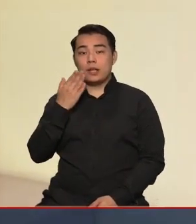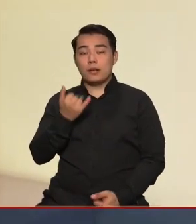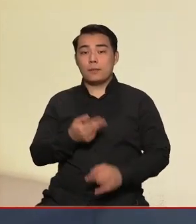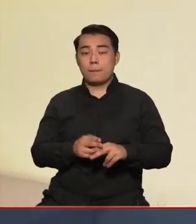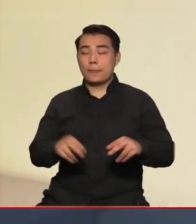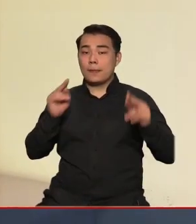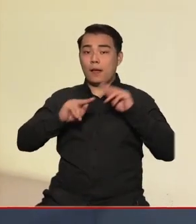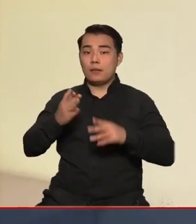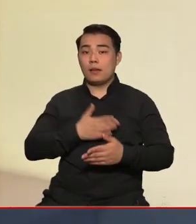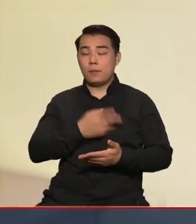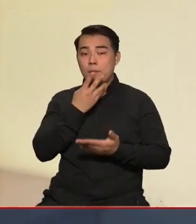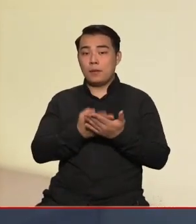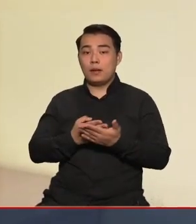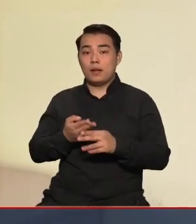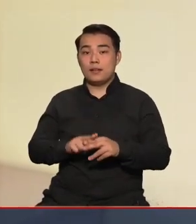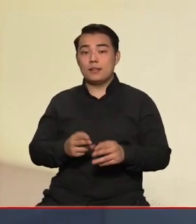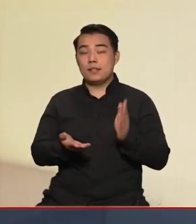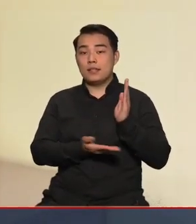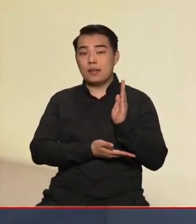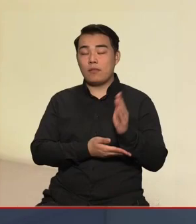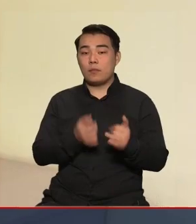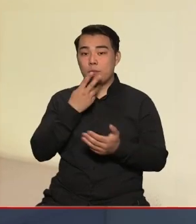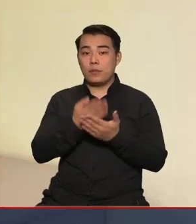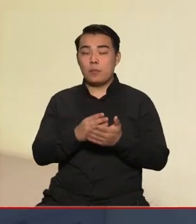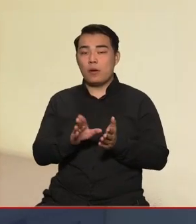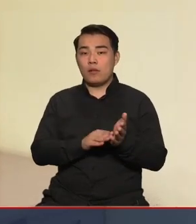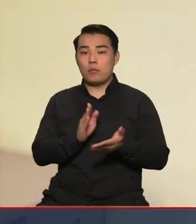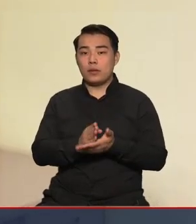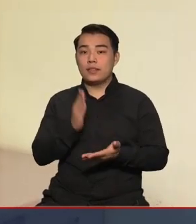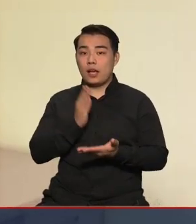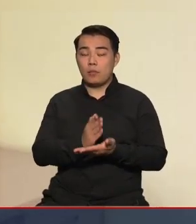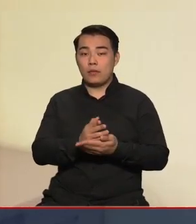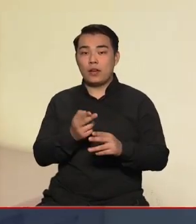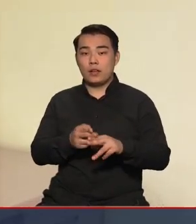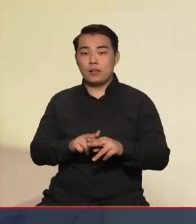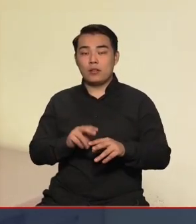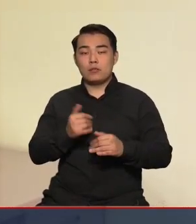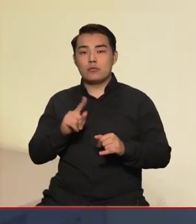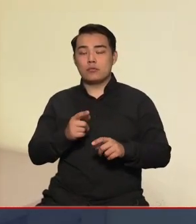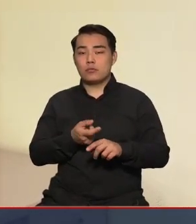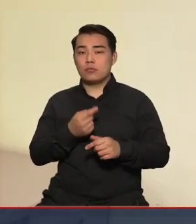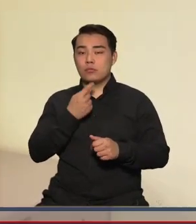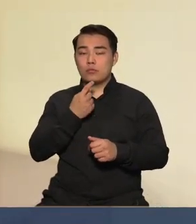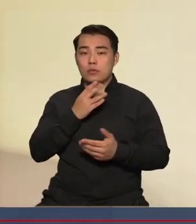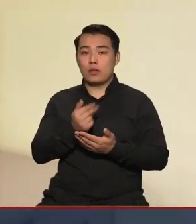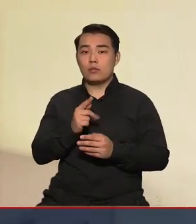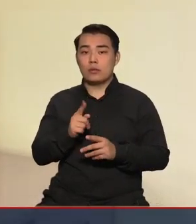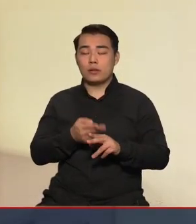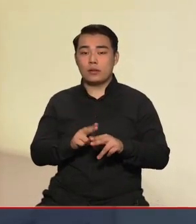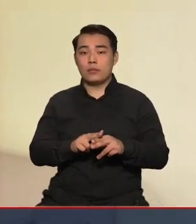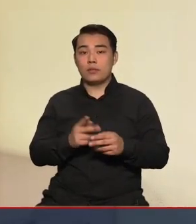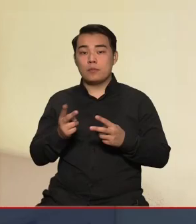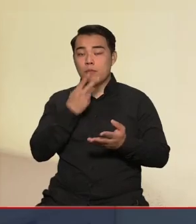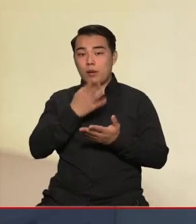Навыки, которые я демонстрирую с деревянным оружием, я могу повторить с топором. Это действительно очень трудно проворачивать такие